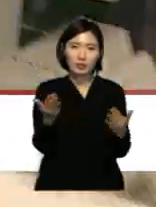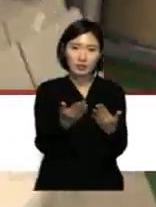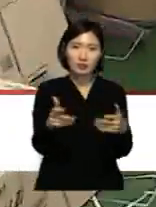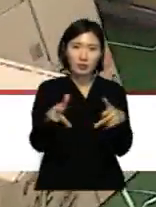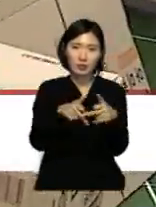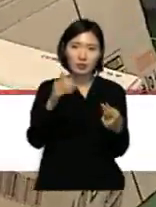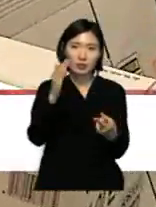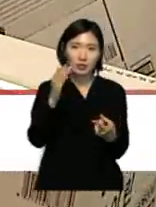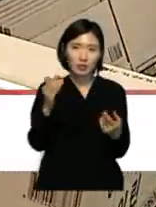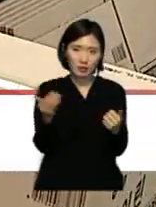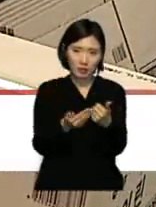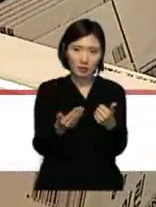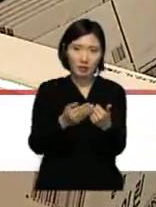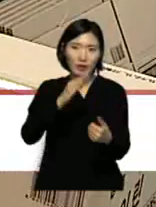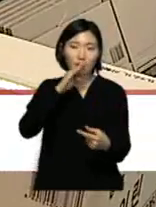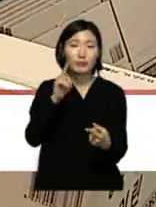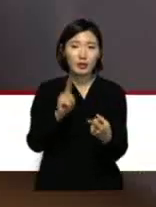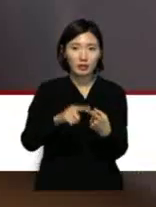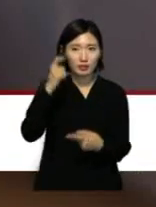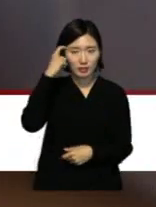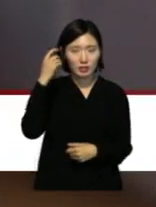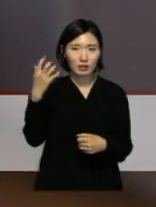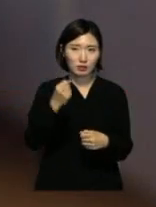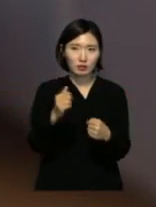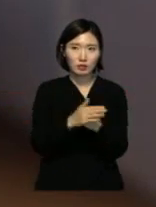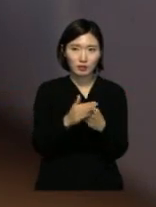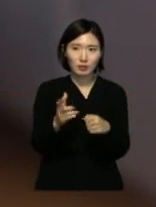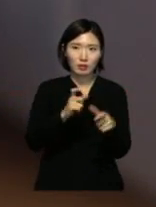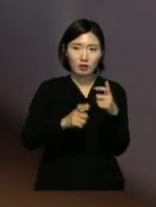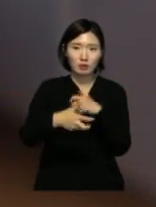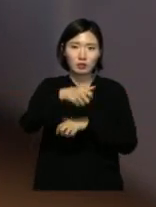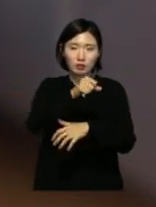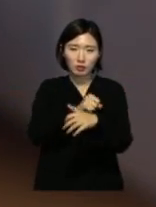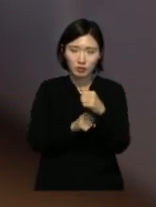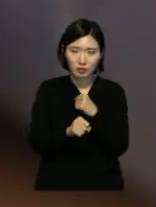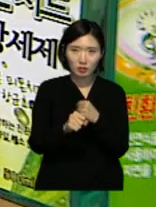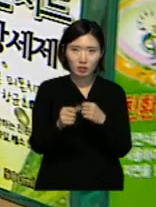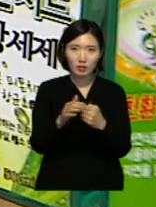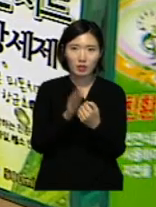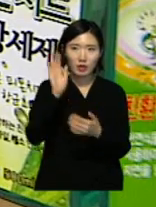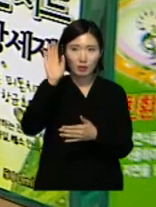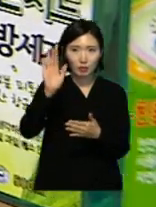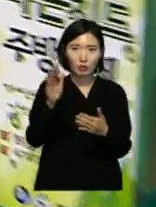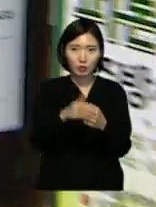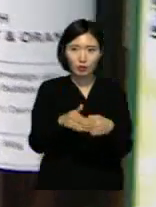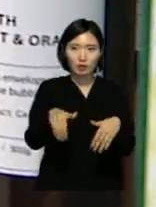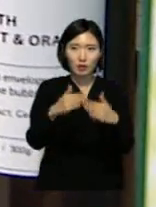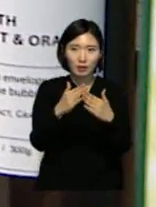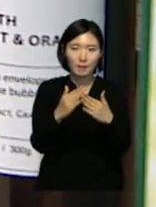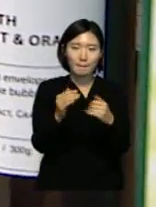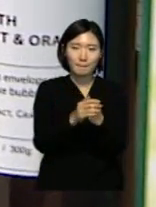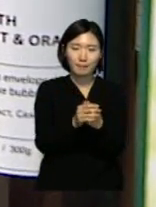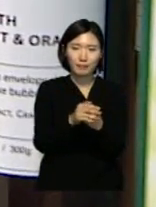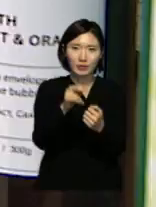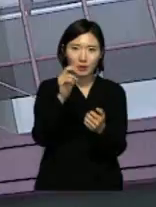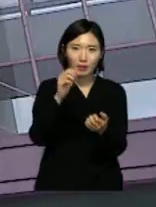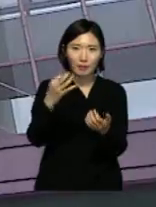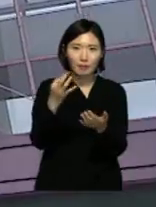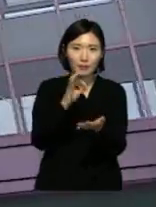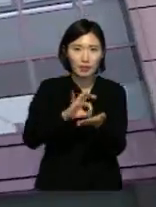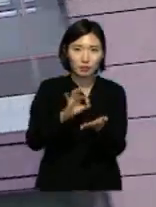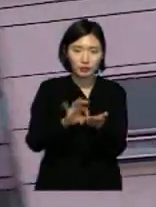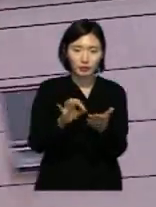장애인들에게 적합하다고 판단했기 때문입니다. 보다 적극적인 판로 개척과 마케팅을 통해 매출을 늘려